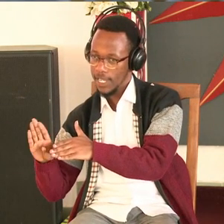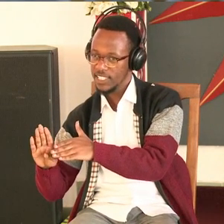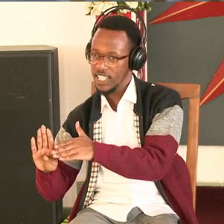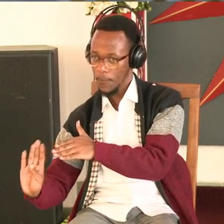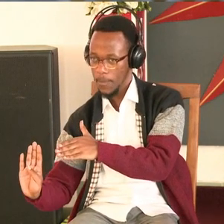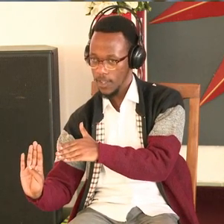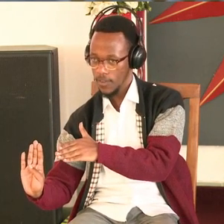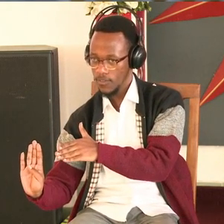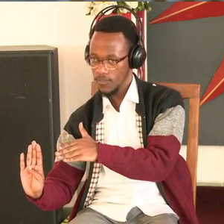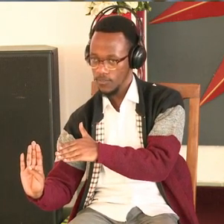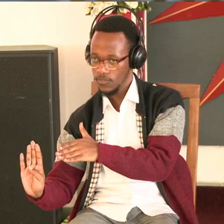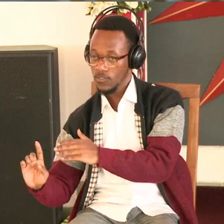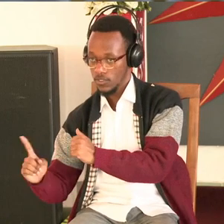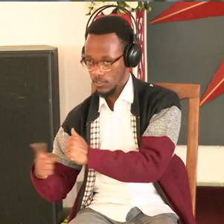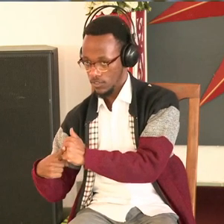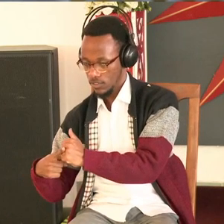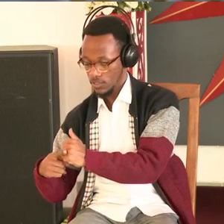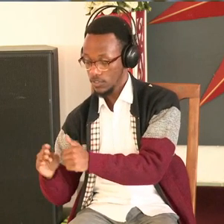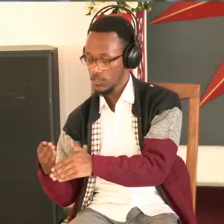gatandatu.